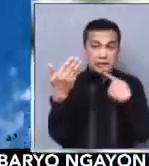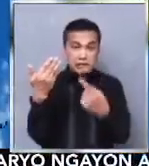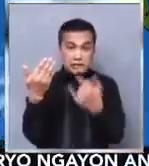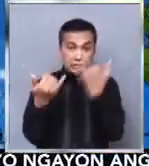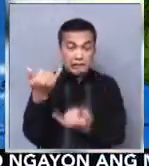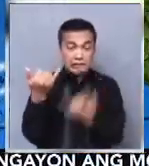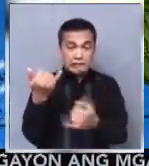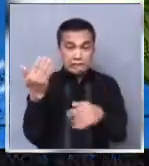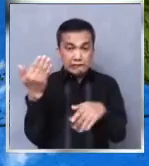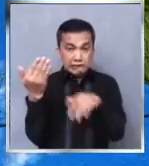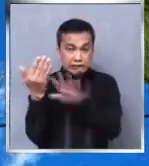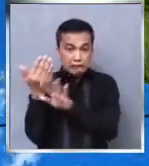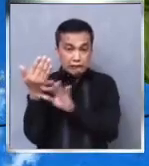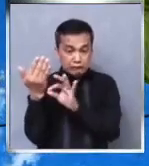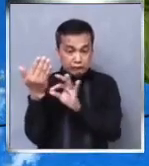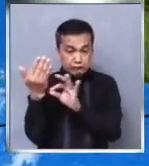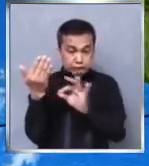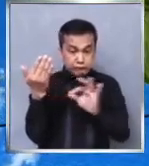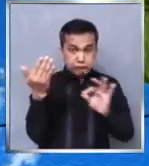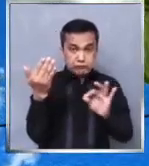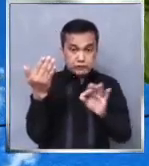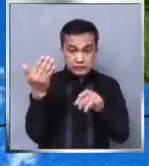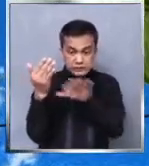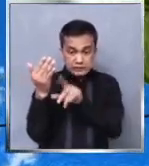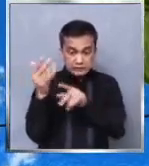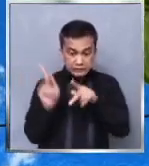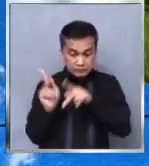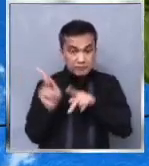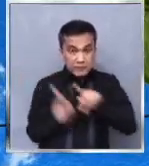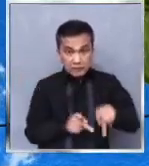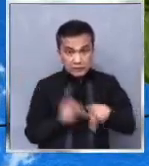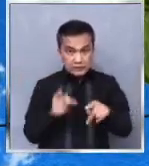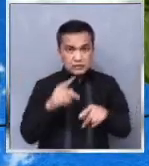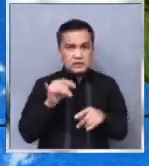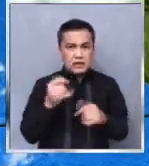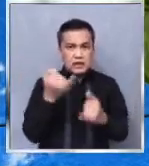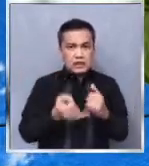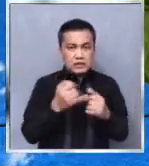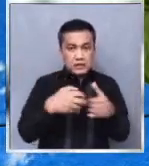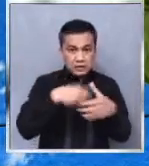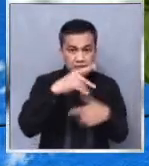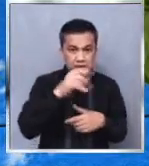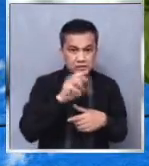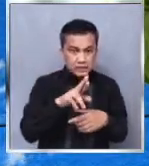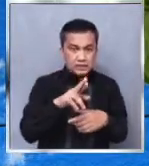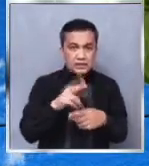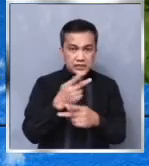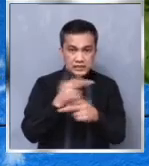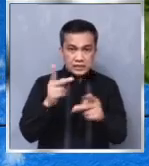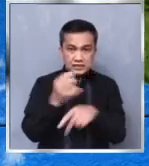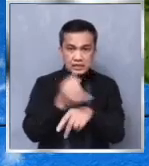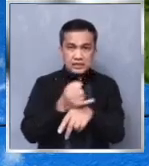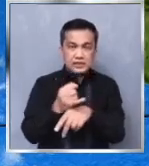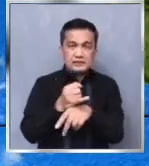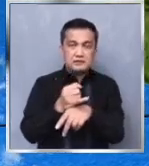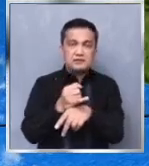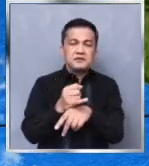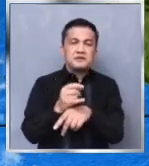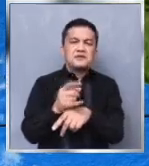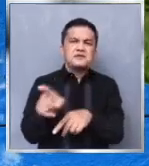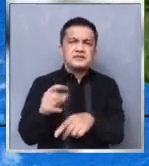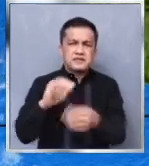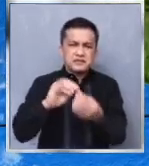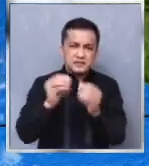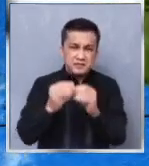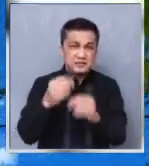Kahit nasa labas na ng PAR, nakataas pa rin ang signal number 3 sa Kalayaan Islands. Asahan pa rin doon ang masungit na panahon sa mga